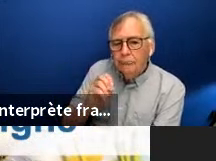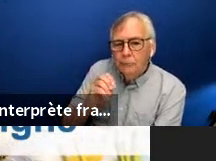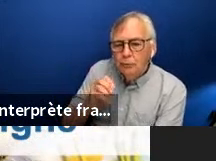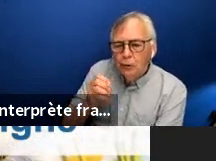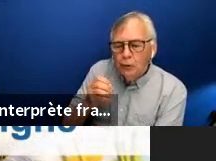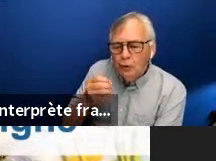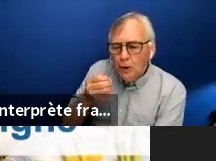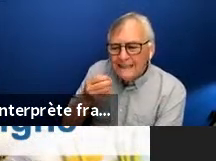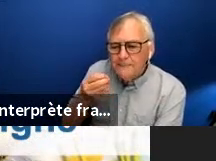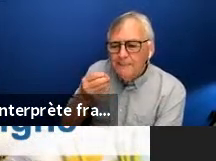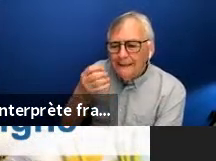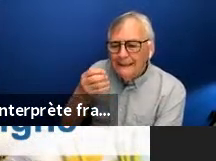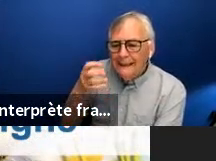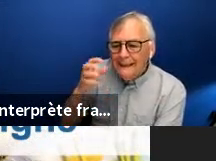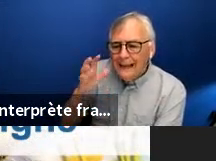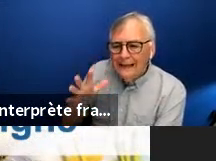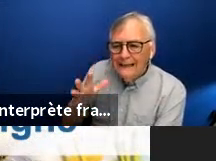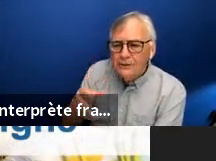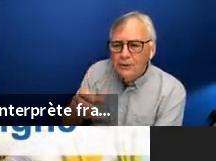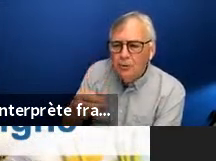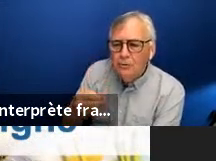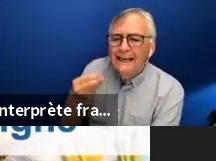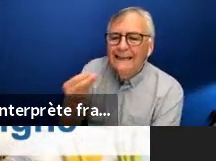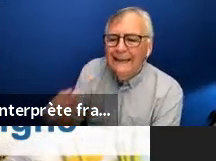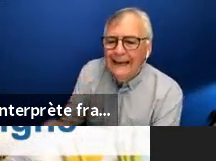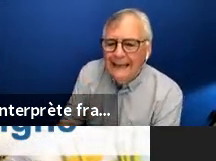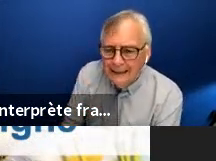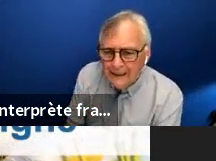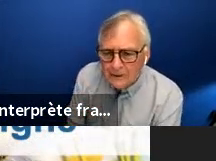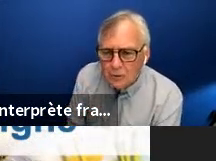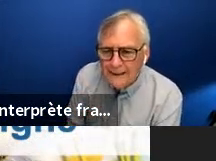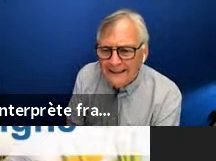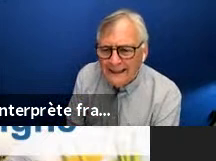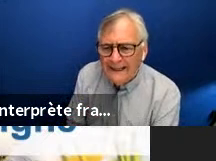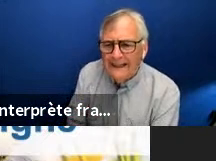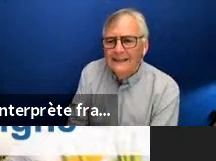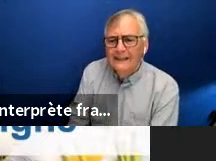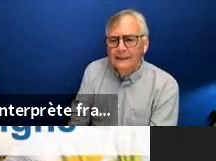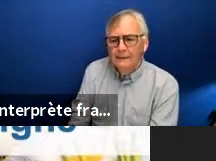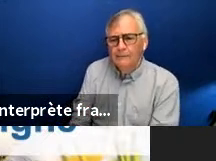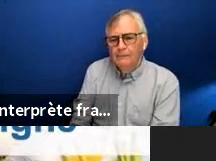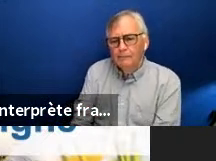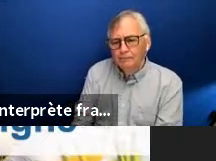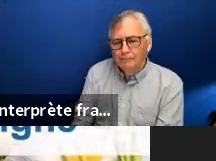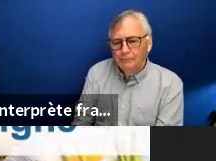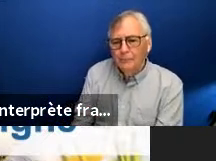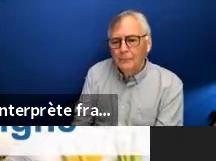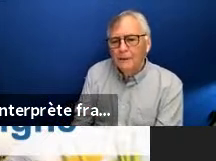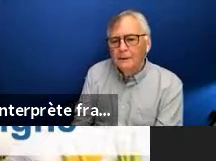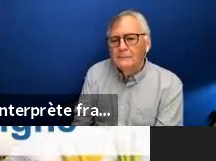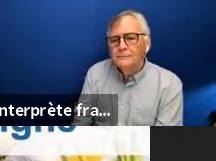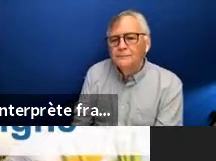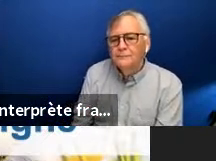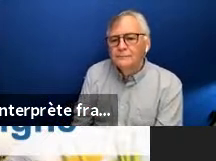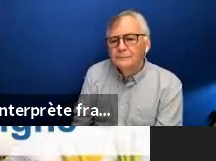et de respecter la LSQ telle qu'elle est, dans son intégralité.